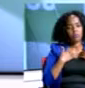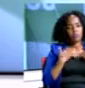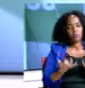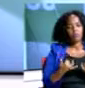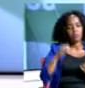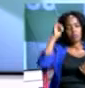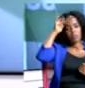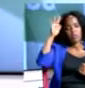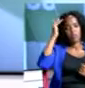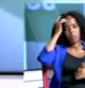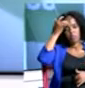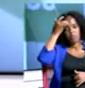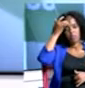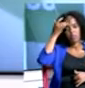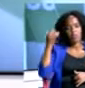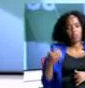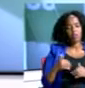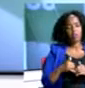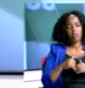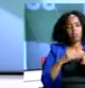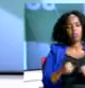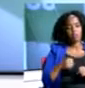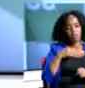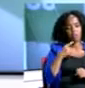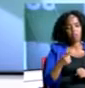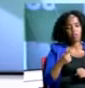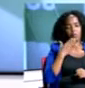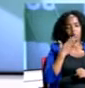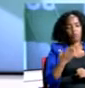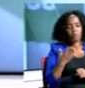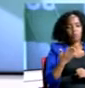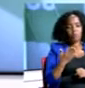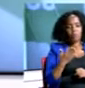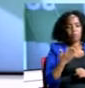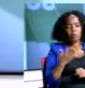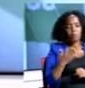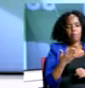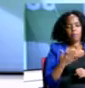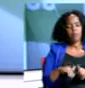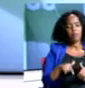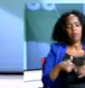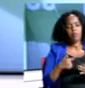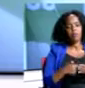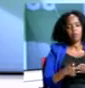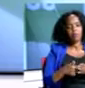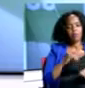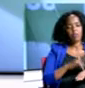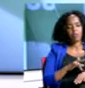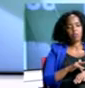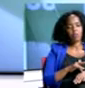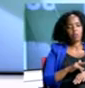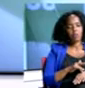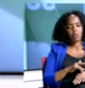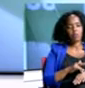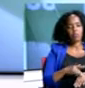dawani ibe kanin qammo addabaso ni danda ama kan jedu wachu ngari taachu asirrate kana fe gamallatoni